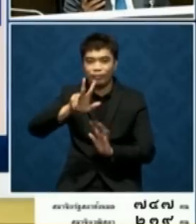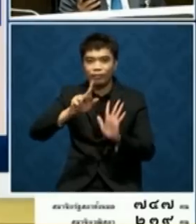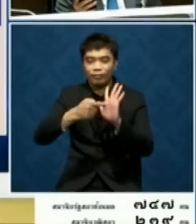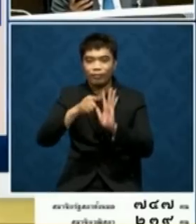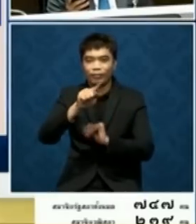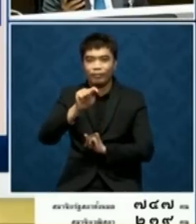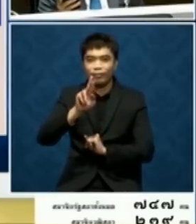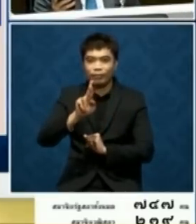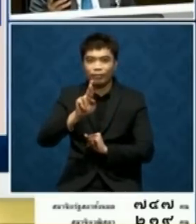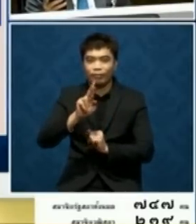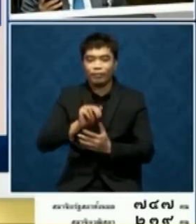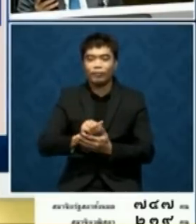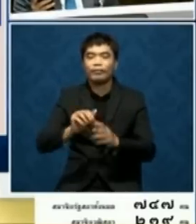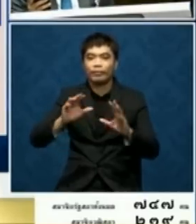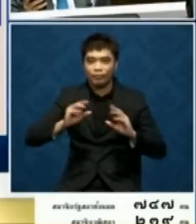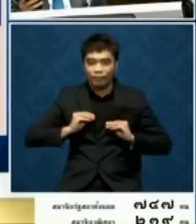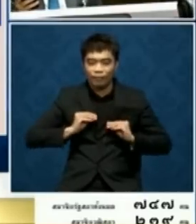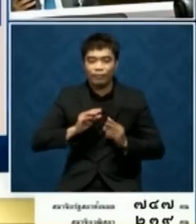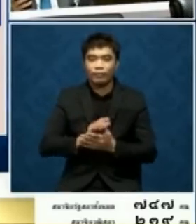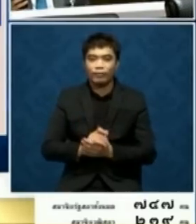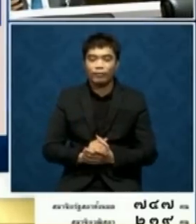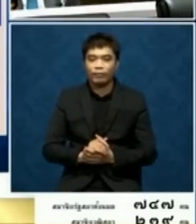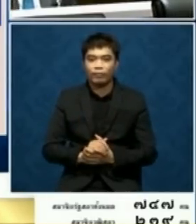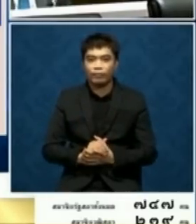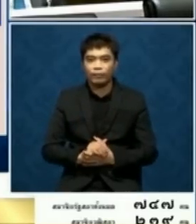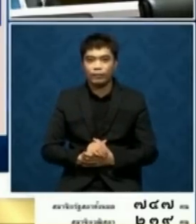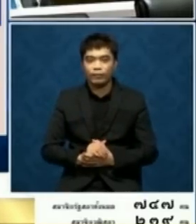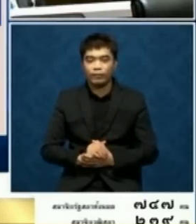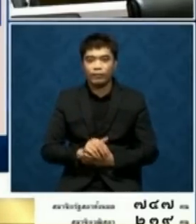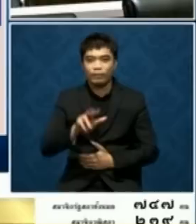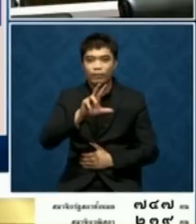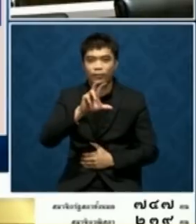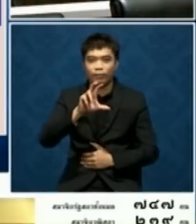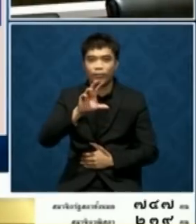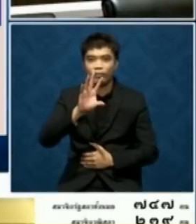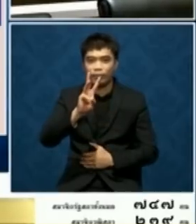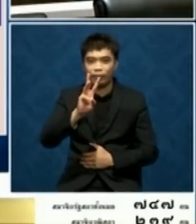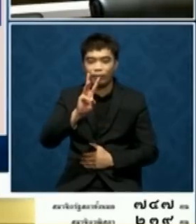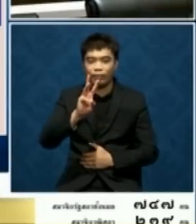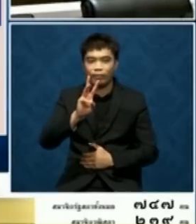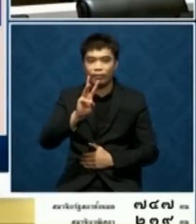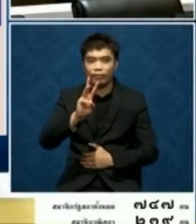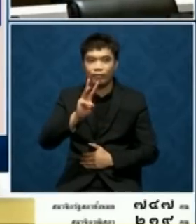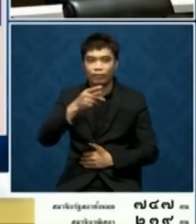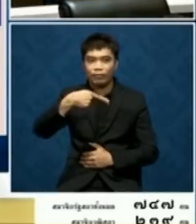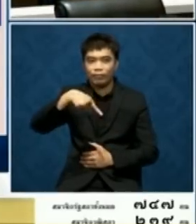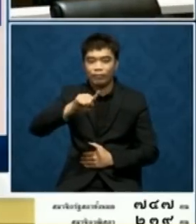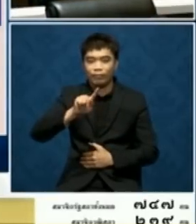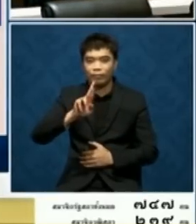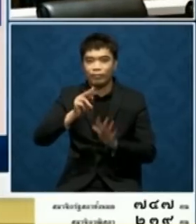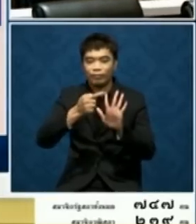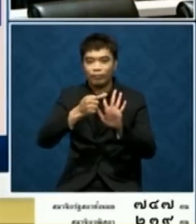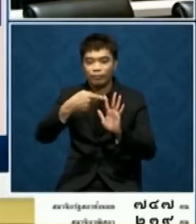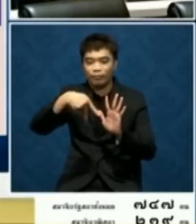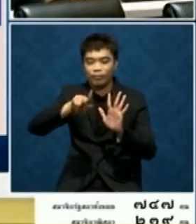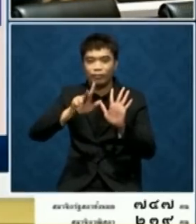การเมือง314เสียงบวกกับ60สว374เสียงพอดีแล้วนะครับเพราะฉะนั้นที่เหลือคือกำไรแล้วก็คา